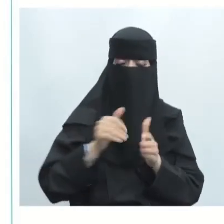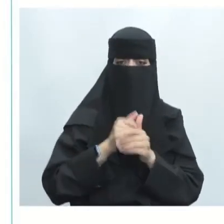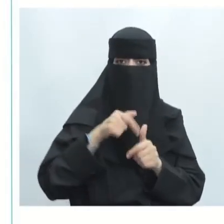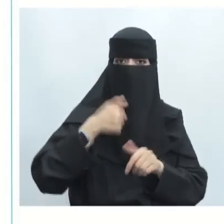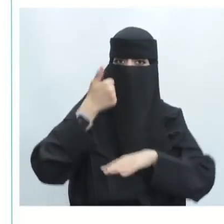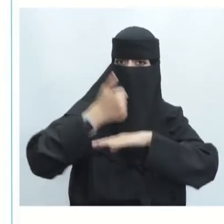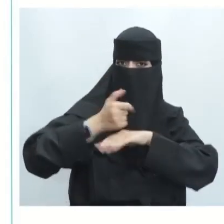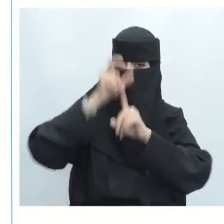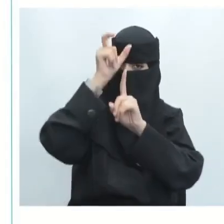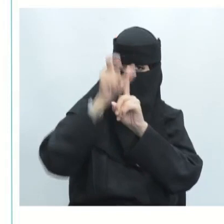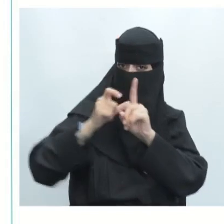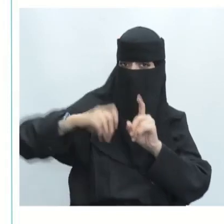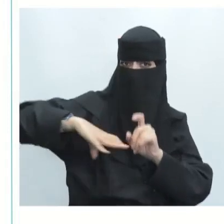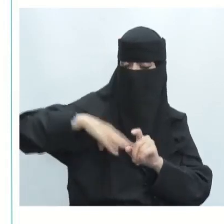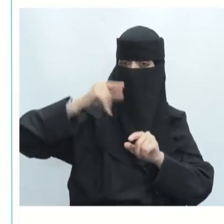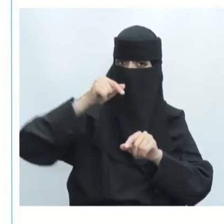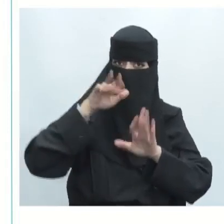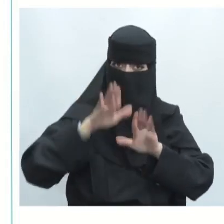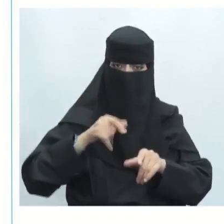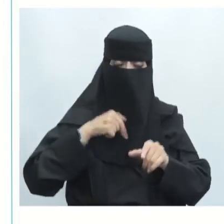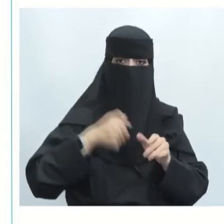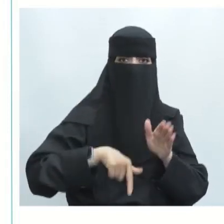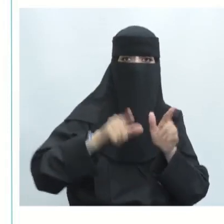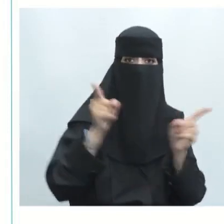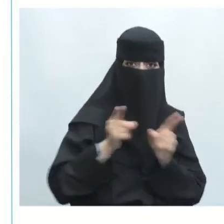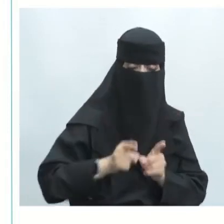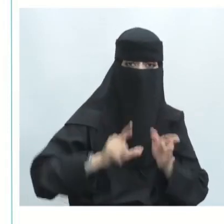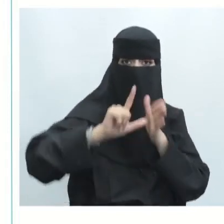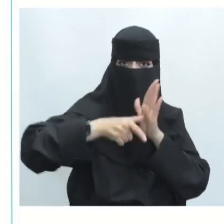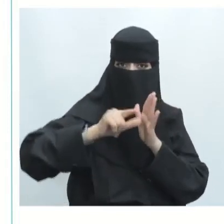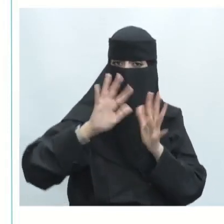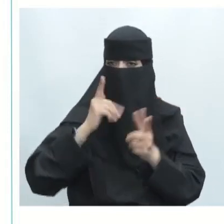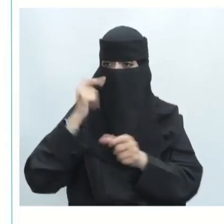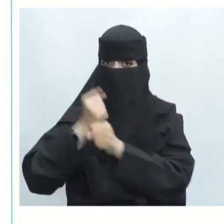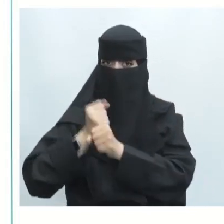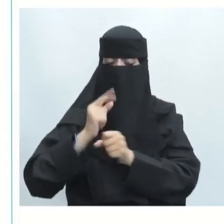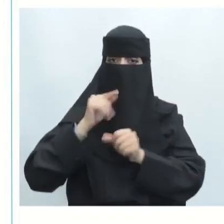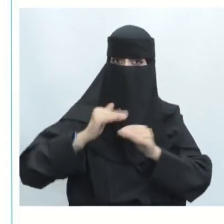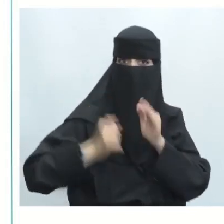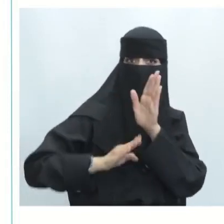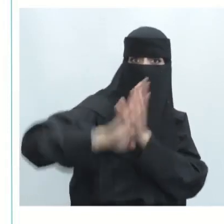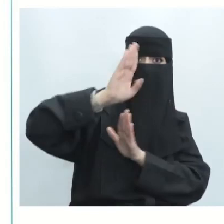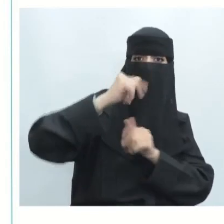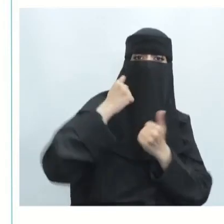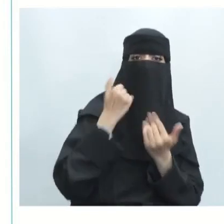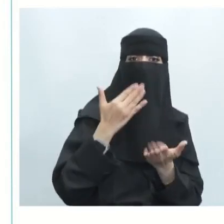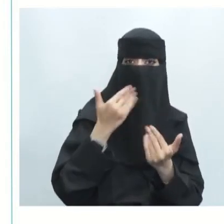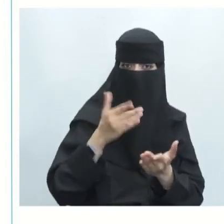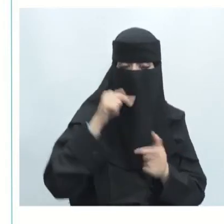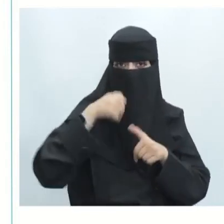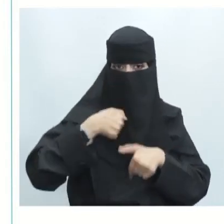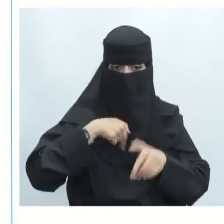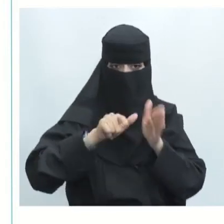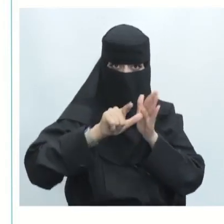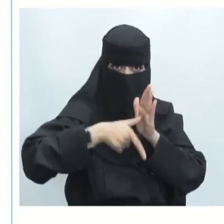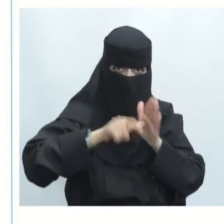يعتمد المديرون على الخطط لتحديد ما اذا كان العمل يحرز تقدم ام لا اذا ساقار ما خطت بما